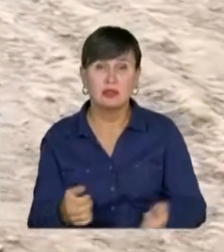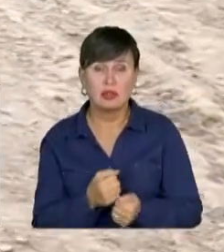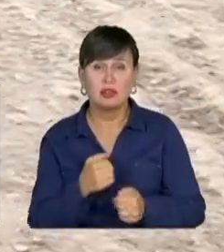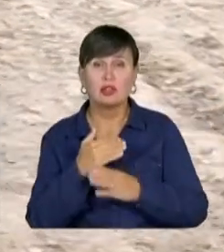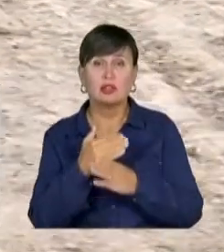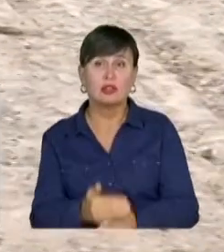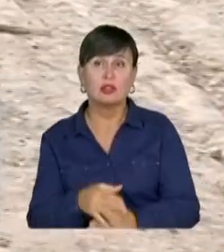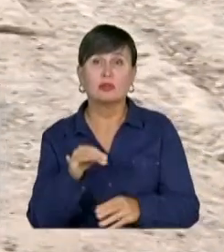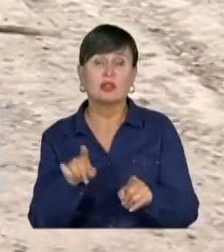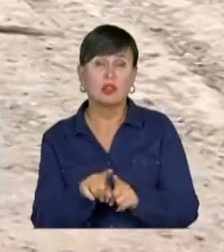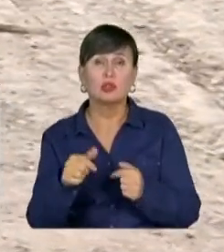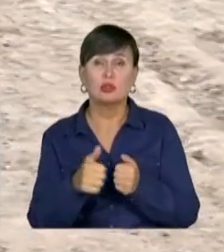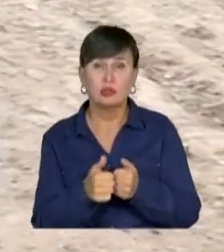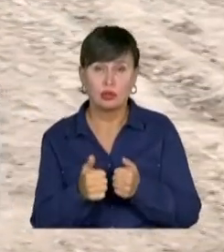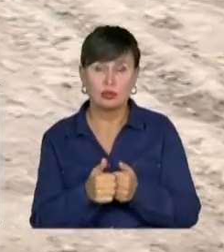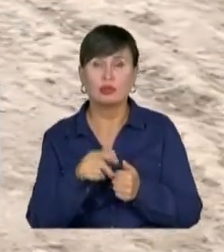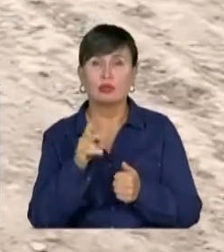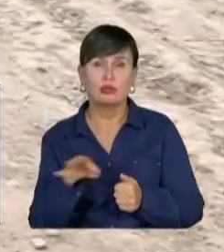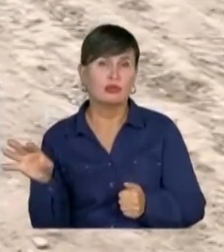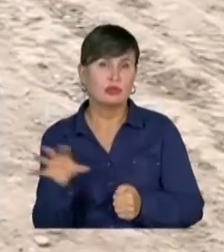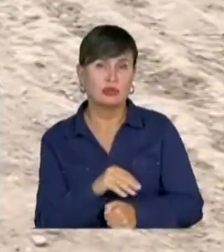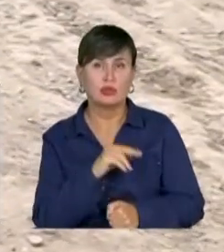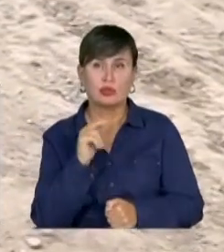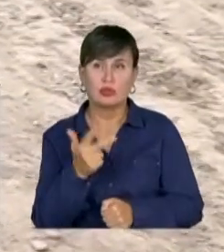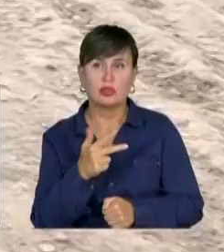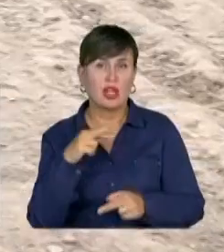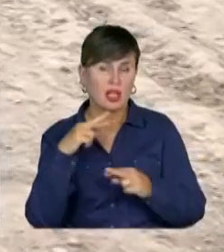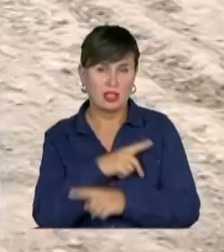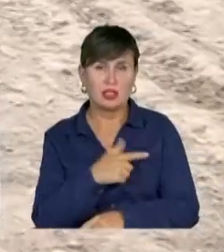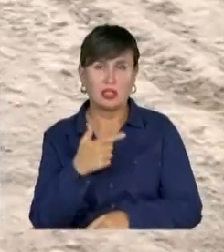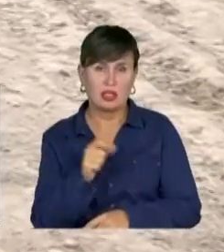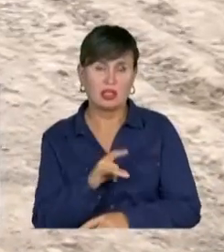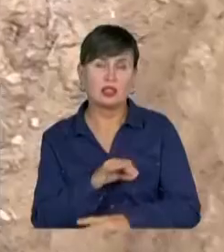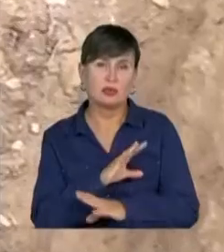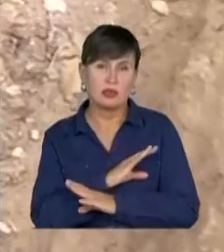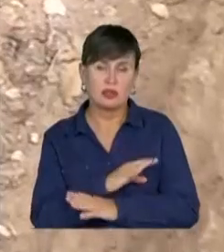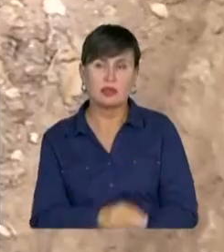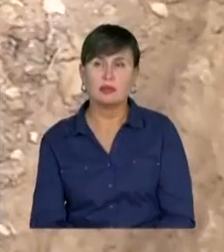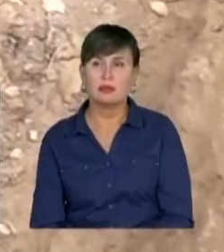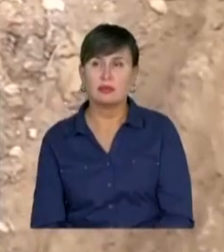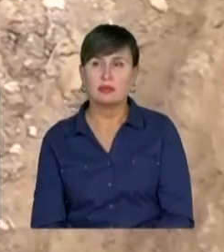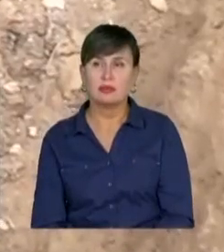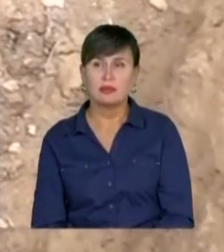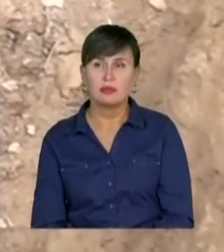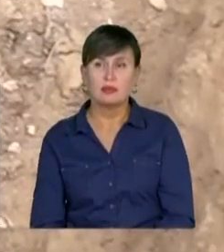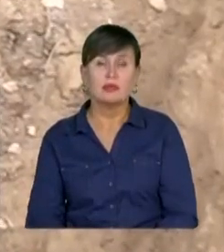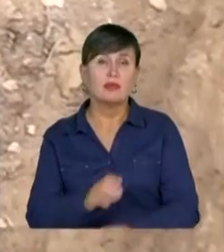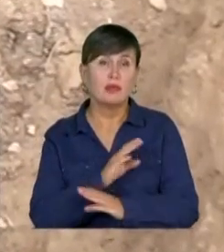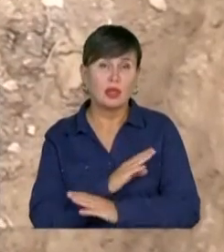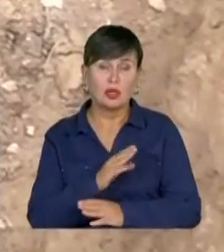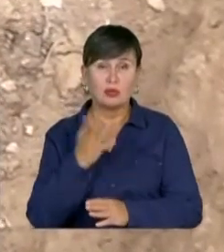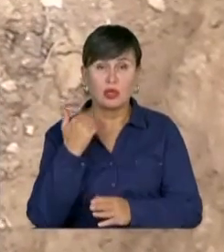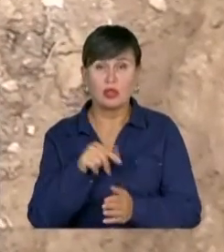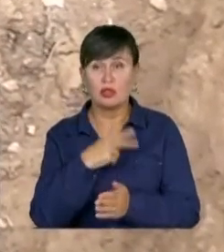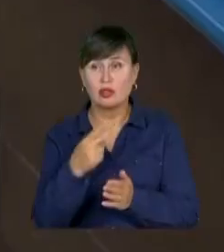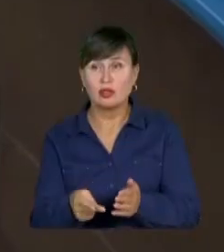помощь подоспел также сосед. Однако все трое отравились газом и погибли. По словам очевидцев, погибшие при падении